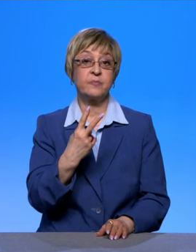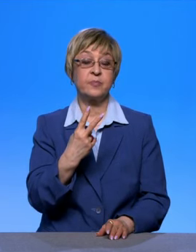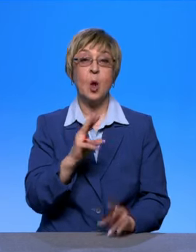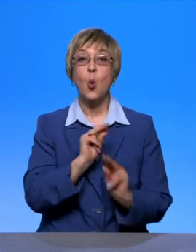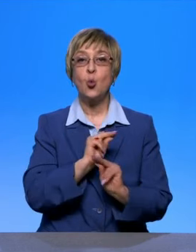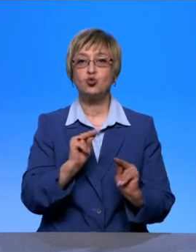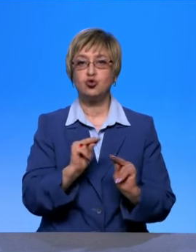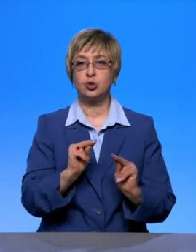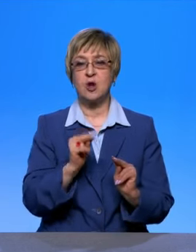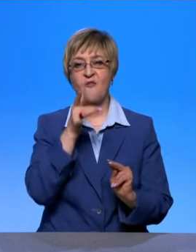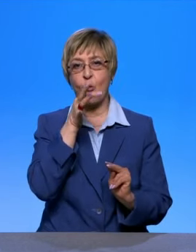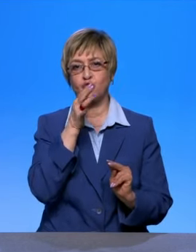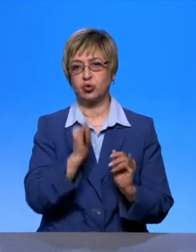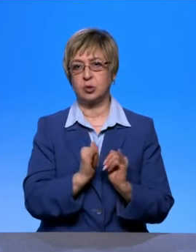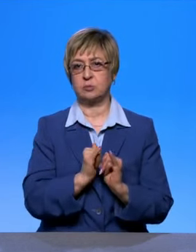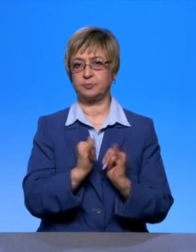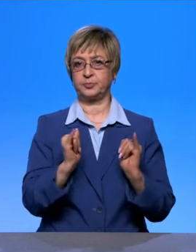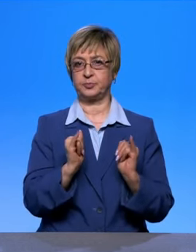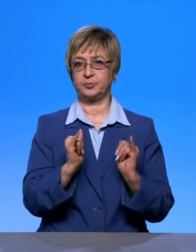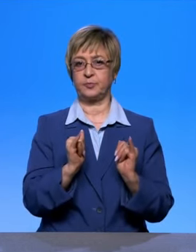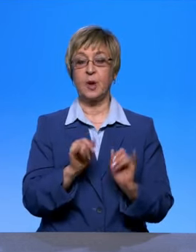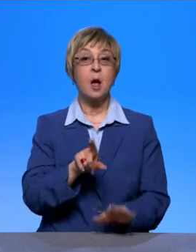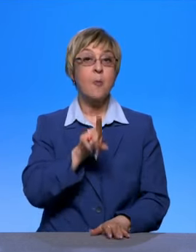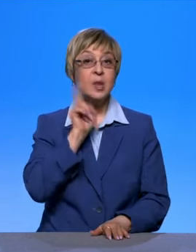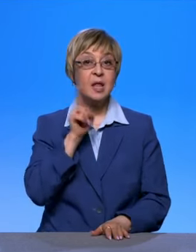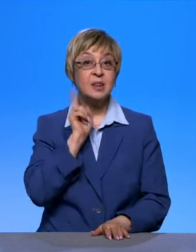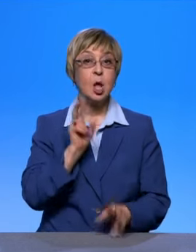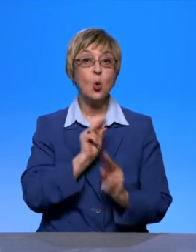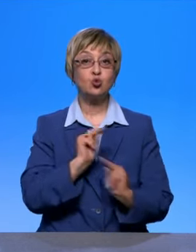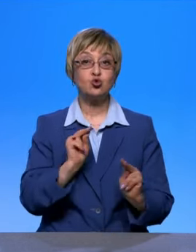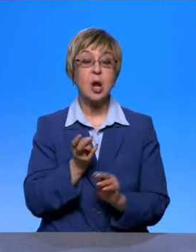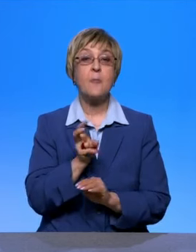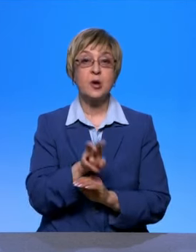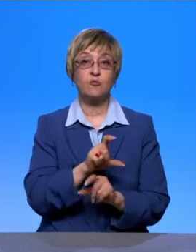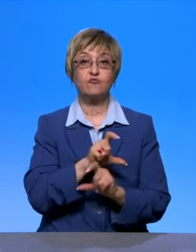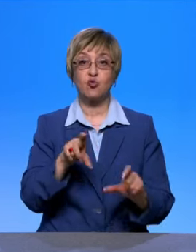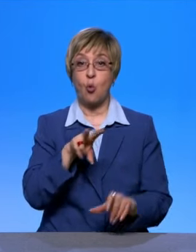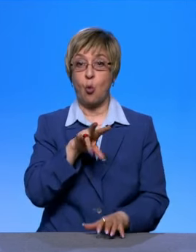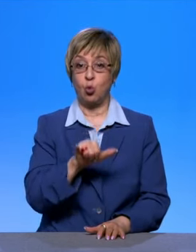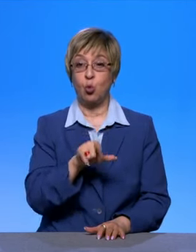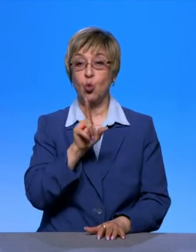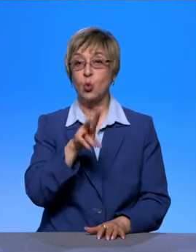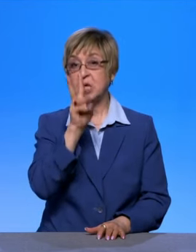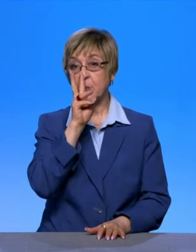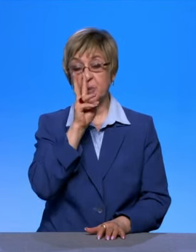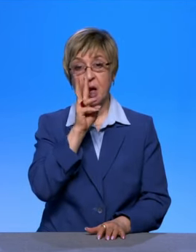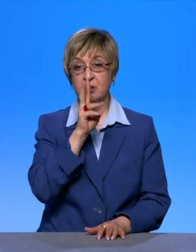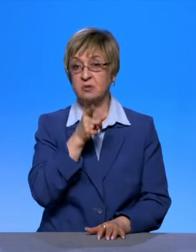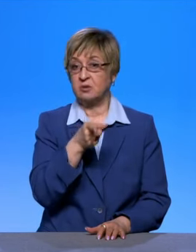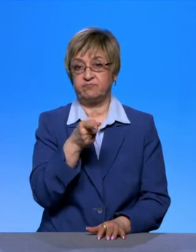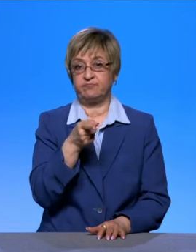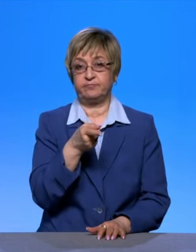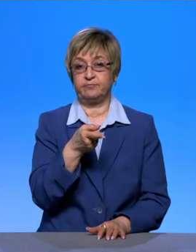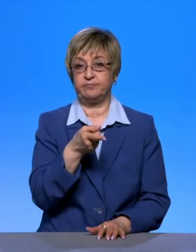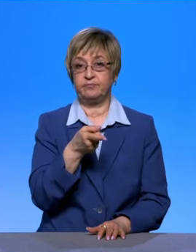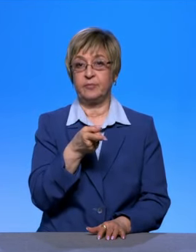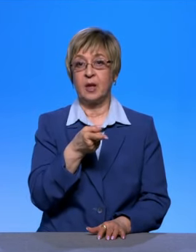учительство. Да, молодые учителя приходят в школу, но, к сожалению, зарплата их далека от